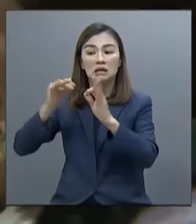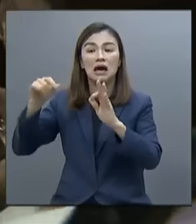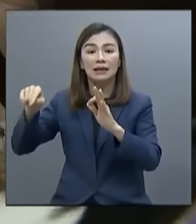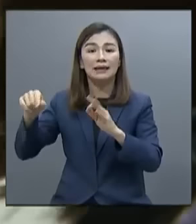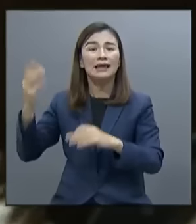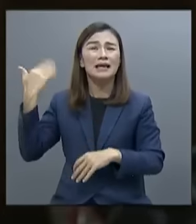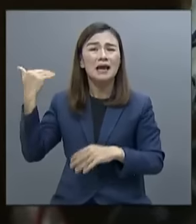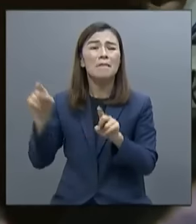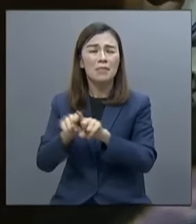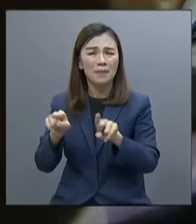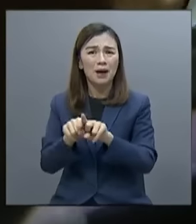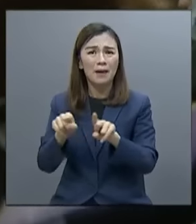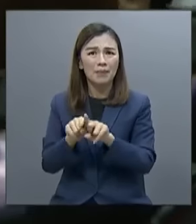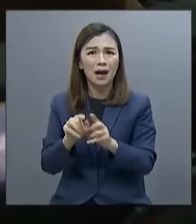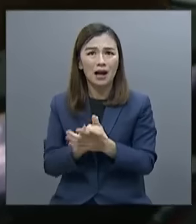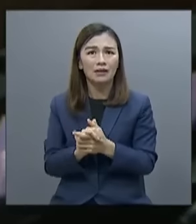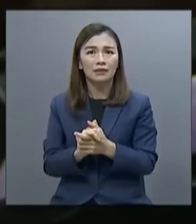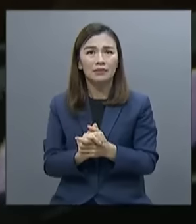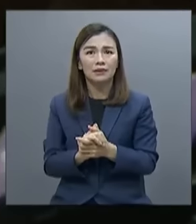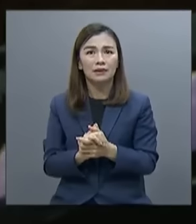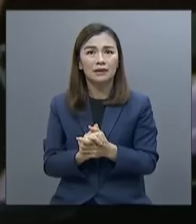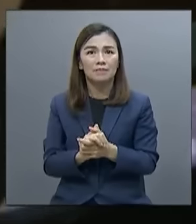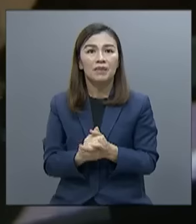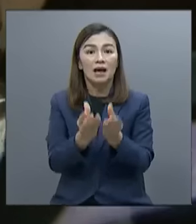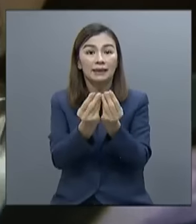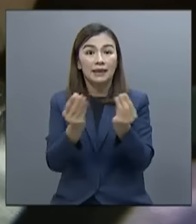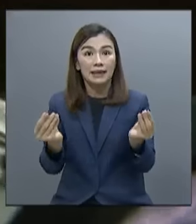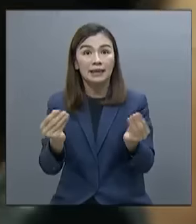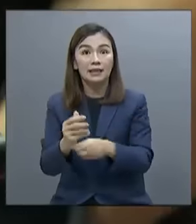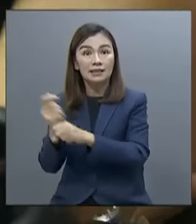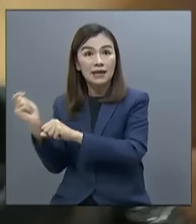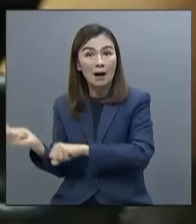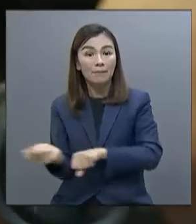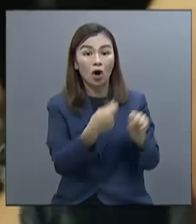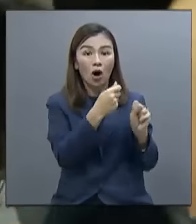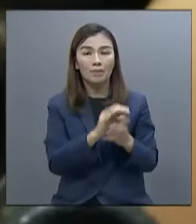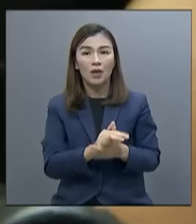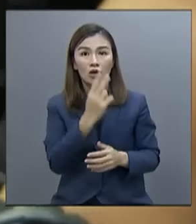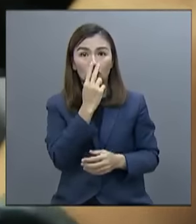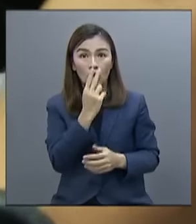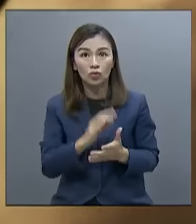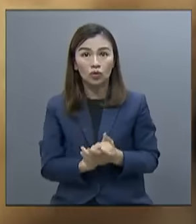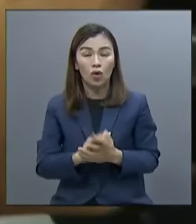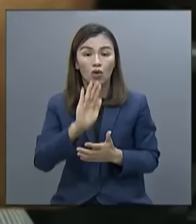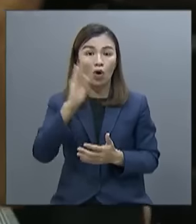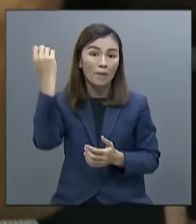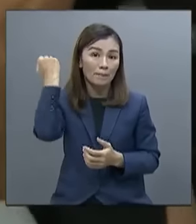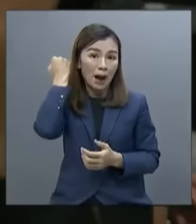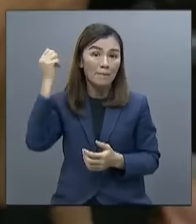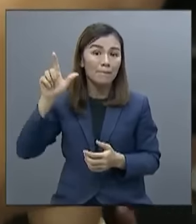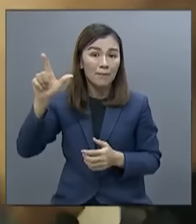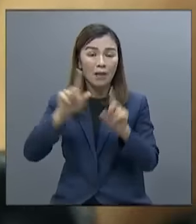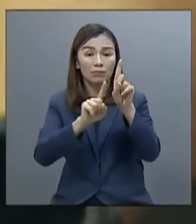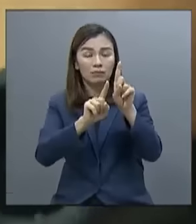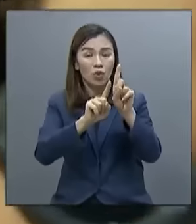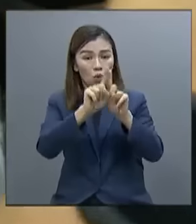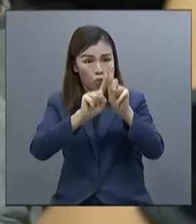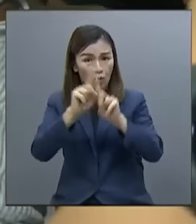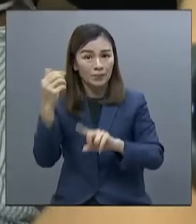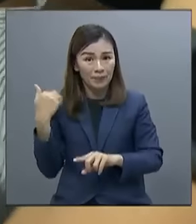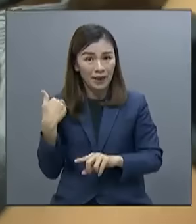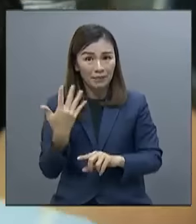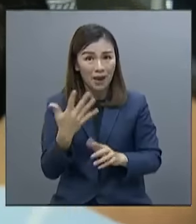ยแล้วก็ยังตั้งประเด็นกรณีที่ดินสนามกอล์ฟอัลพายที่ต้องดูว่าคุณแพทองธารเนี่ยเคยถือหุ้นเอาไว้หรือเปล่าย